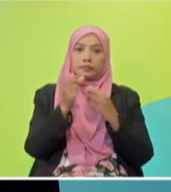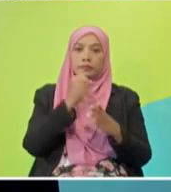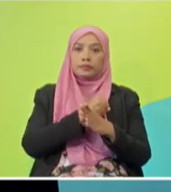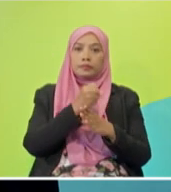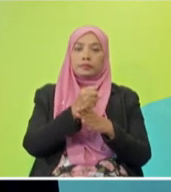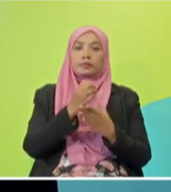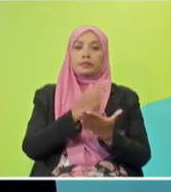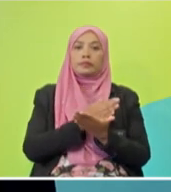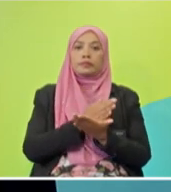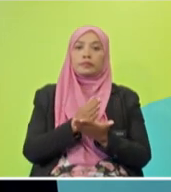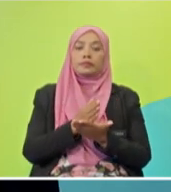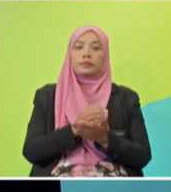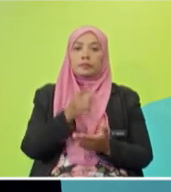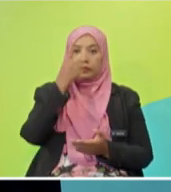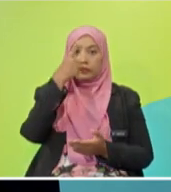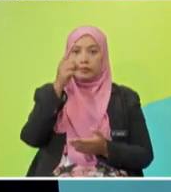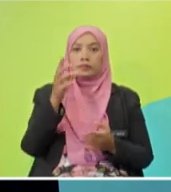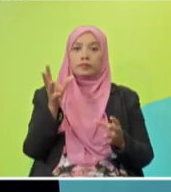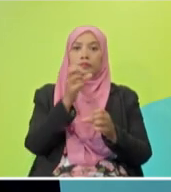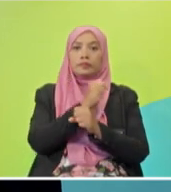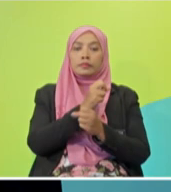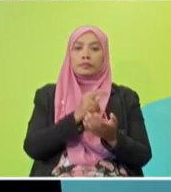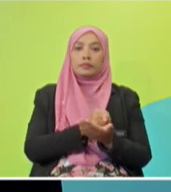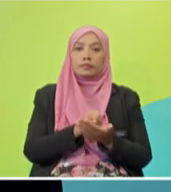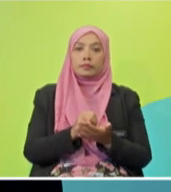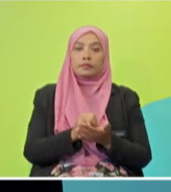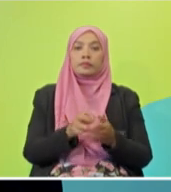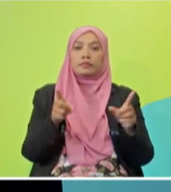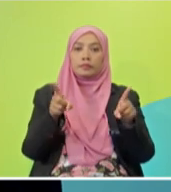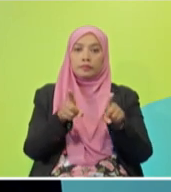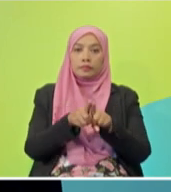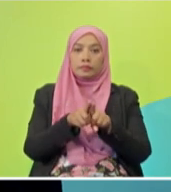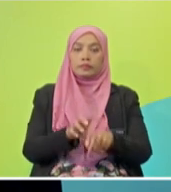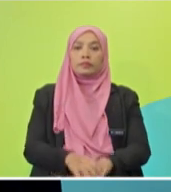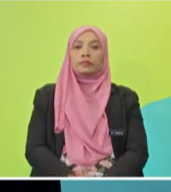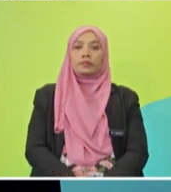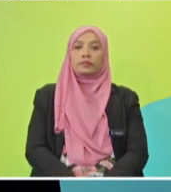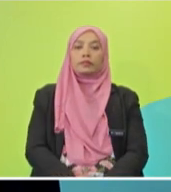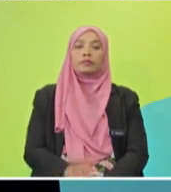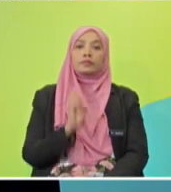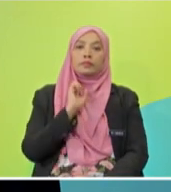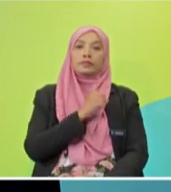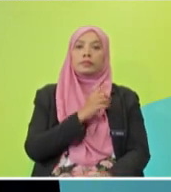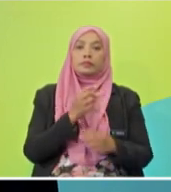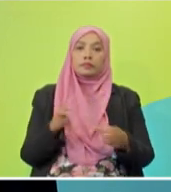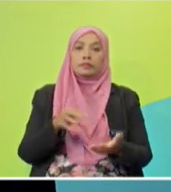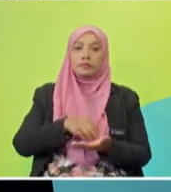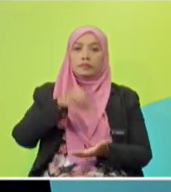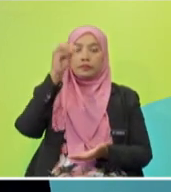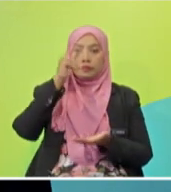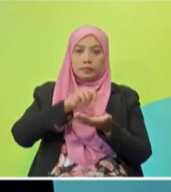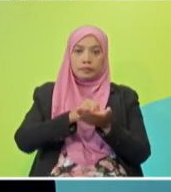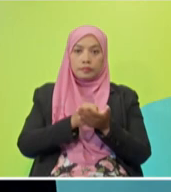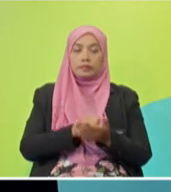untuk mendapatkan nilai yang setara bagi nisbah setara. Okay. Jadi hari ini kita dah belajar banyak tentang nisbah dan